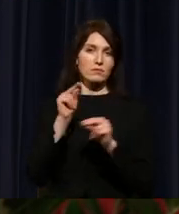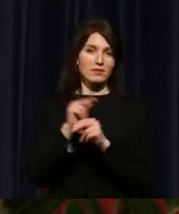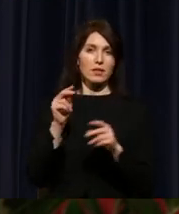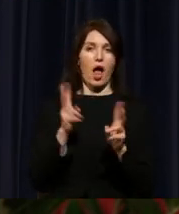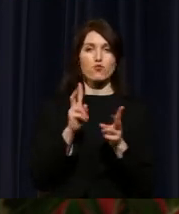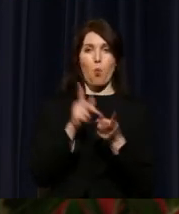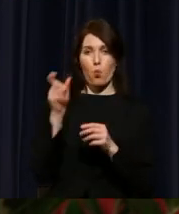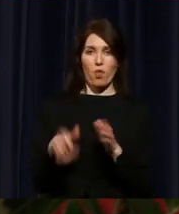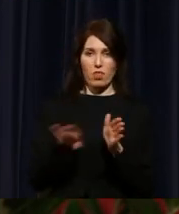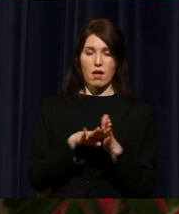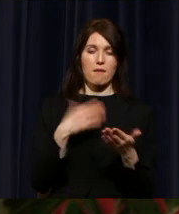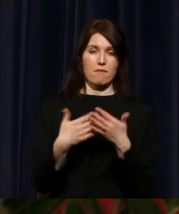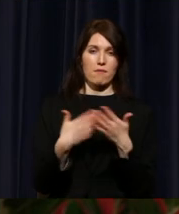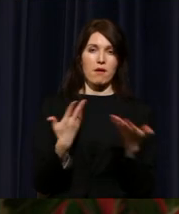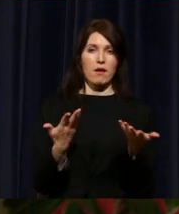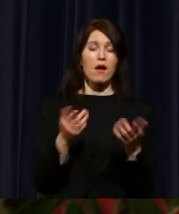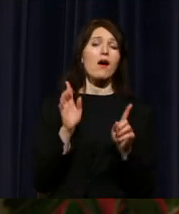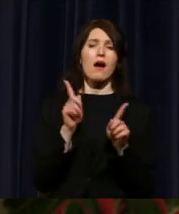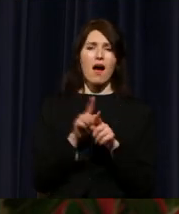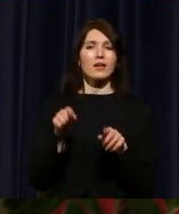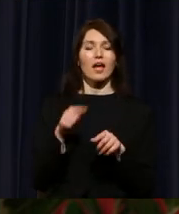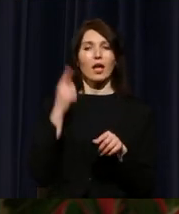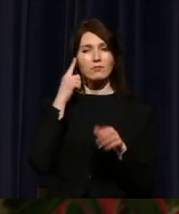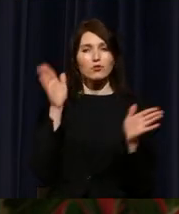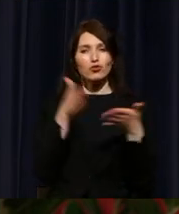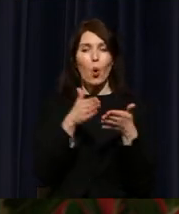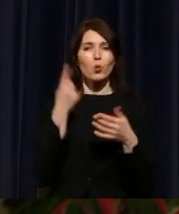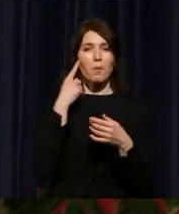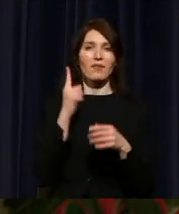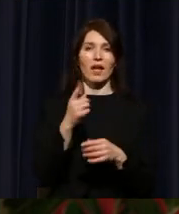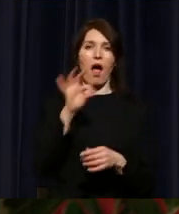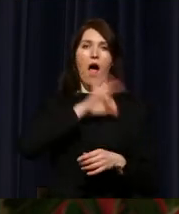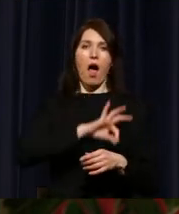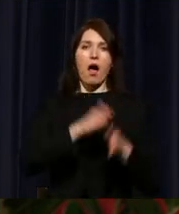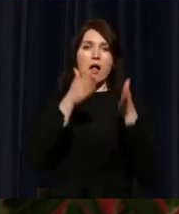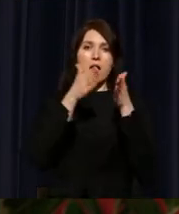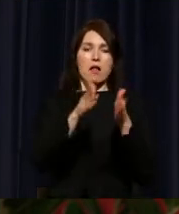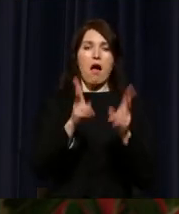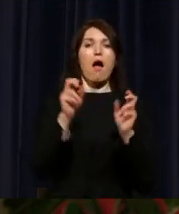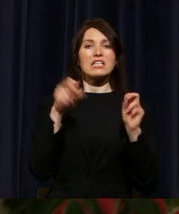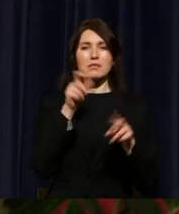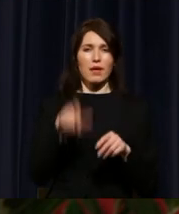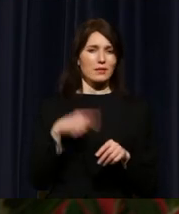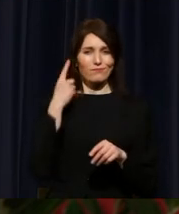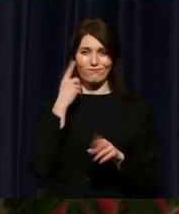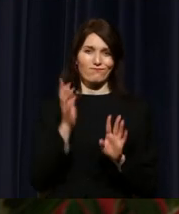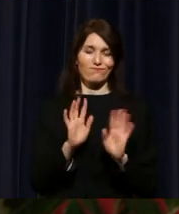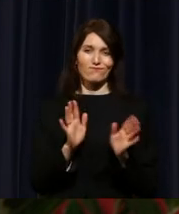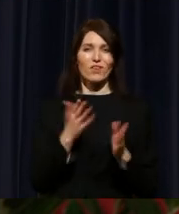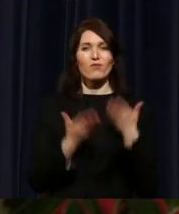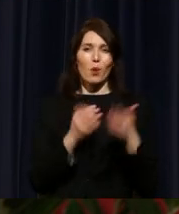tā kā man liekas arī tāda šaura domāšana par vienu algu kā konkrētam speciālistam, nu tas arī